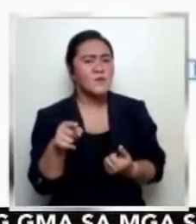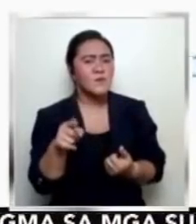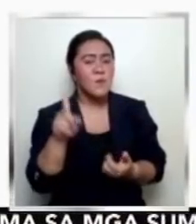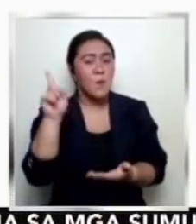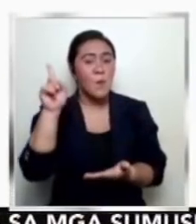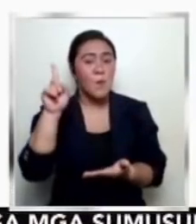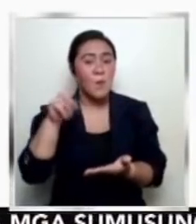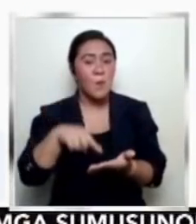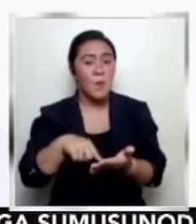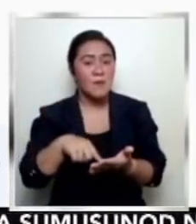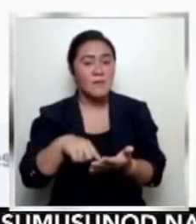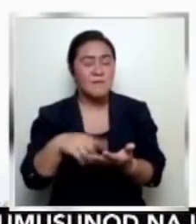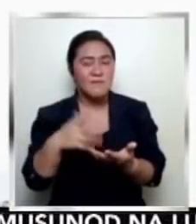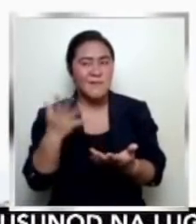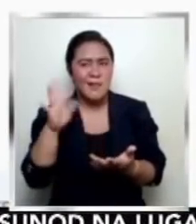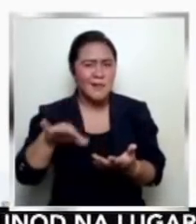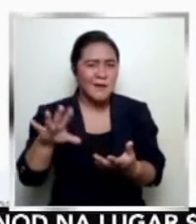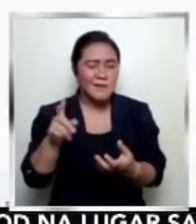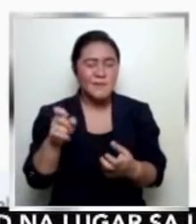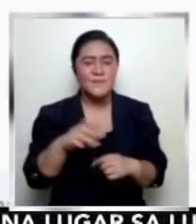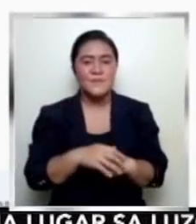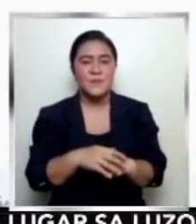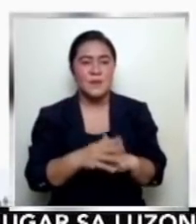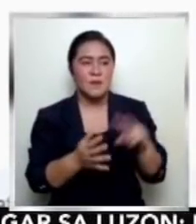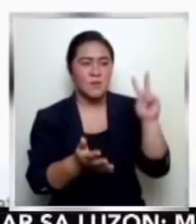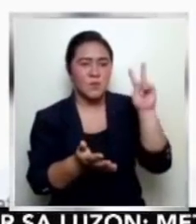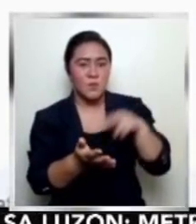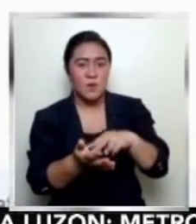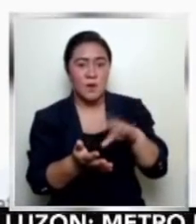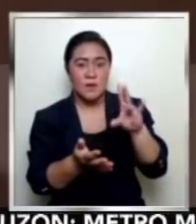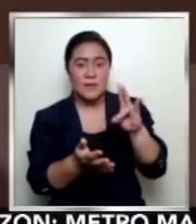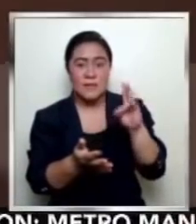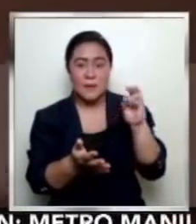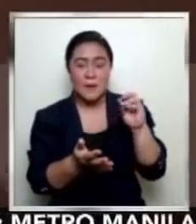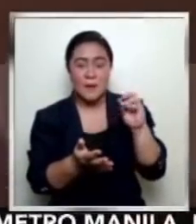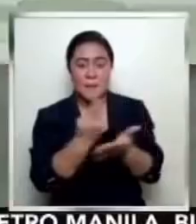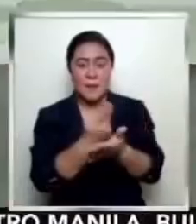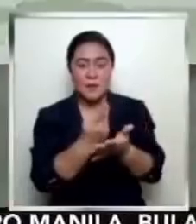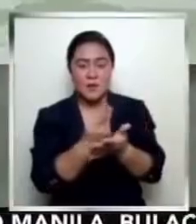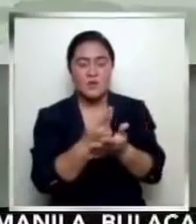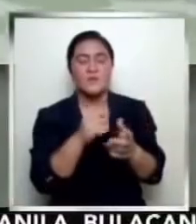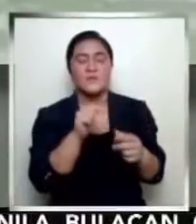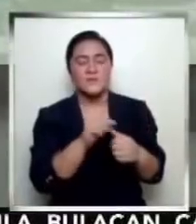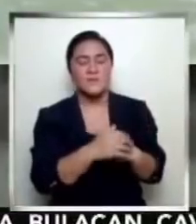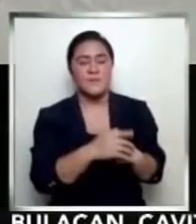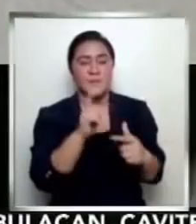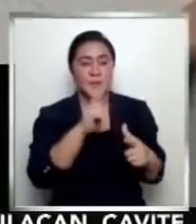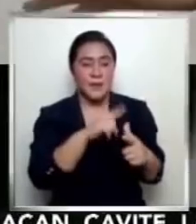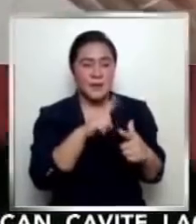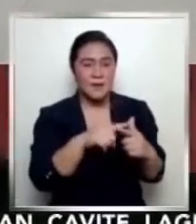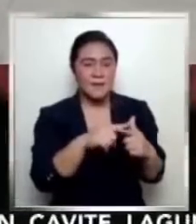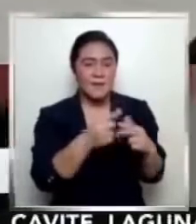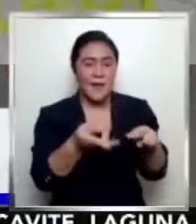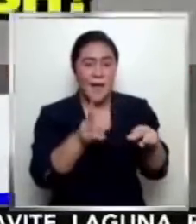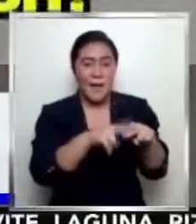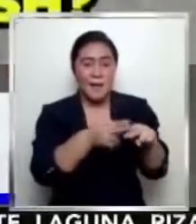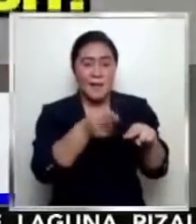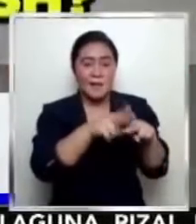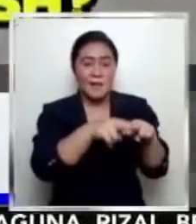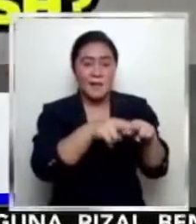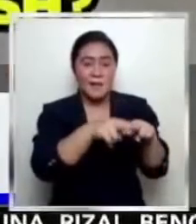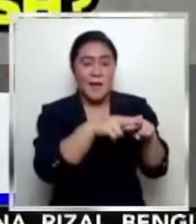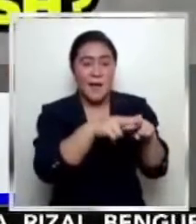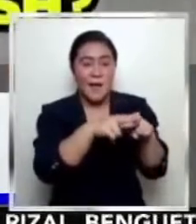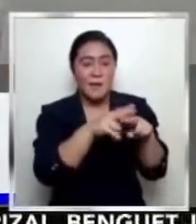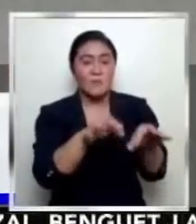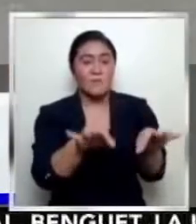1,790. Naka-earn tayo ng 2,786 pesos worth of item. Habang tumataas din daw ang halaga ng item, mas mahirap